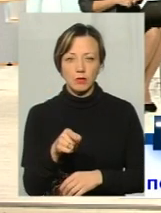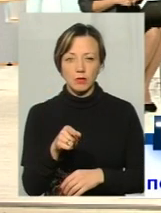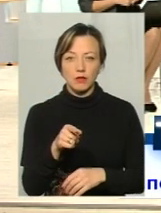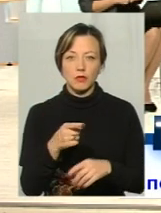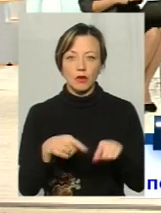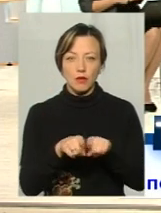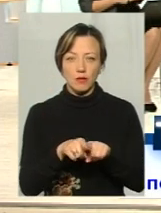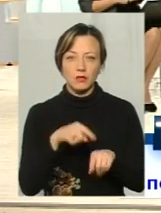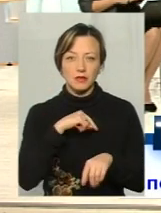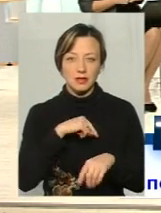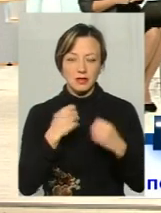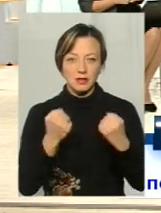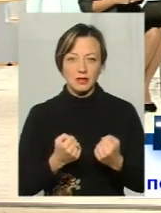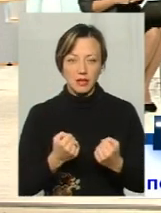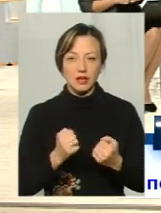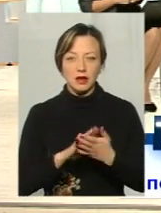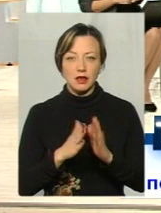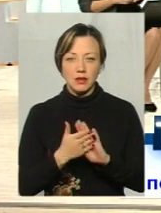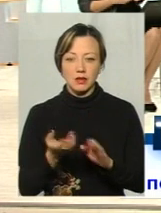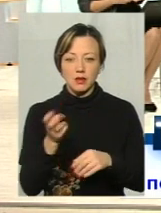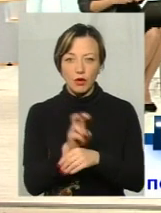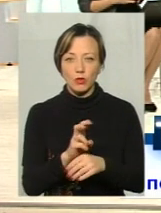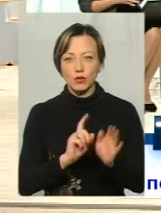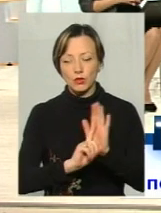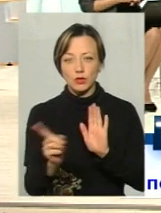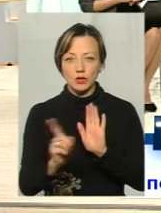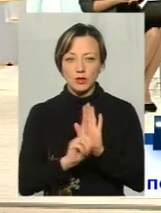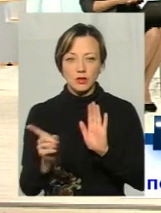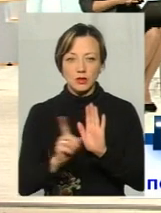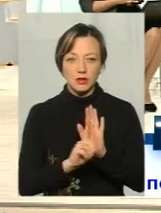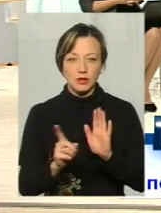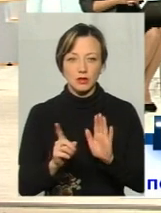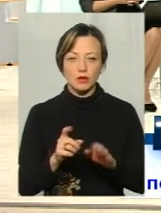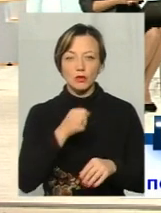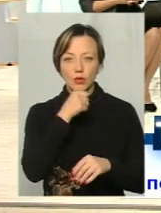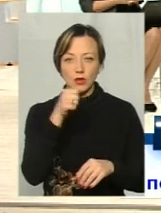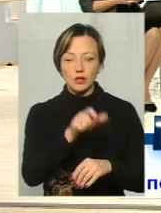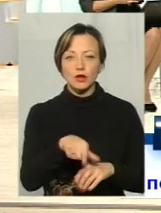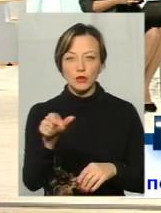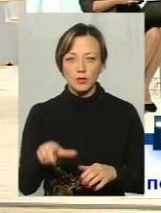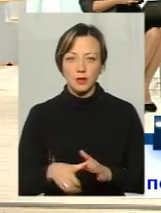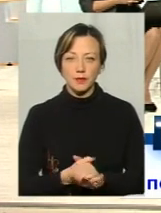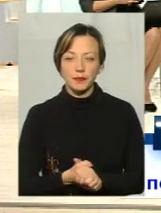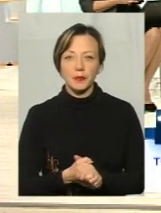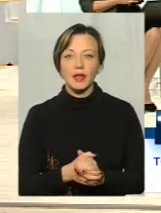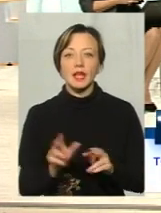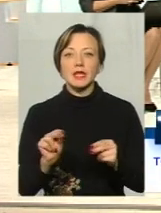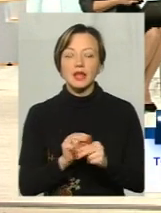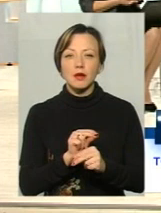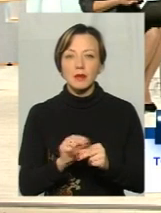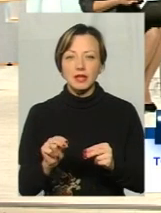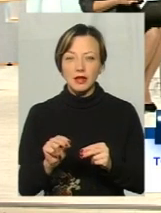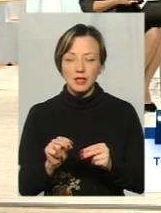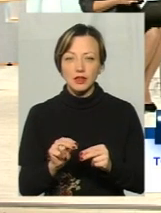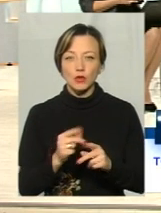імунодепресивному стані, вона знаходиться також в цій палаті, куди заходять туди-сюди снувають дорослі люди. І терапевтичного